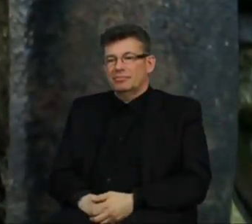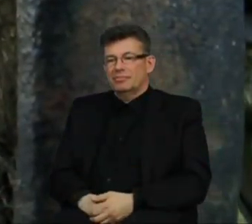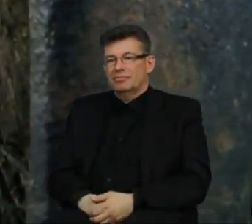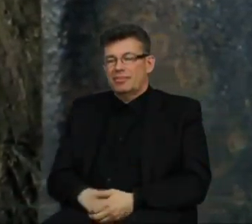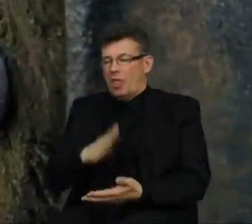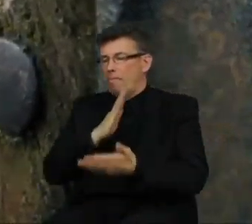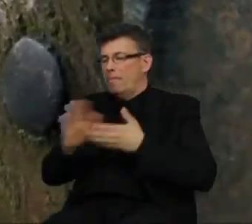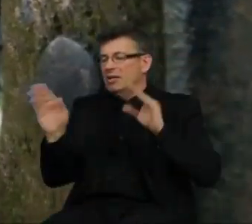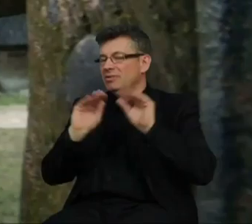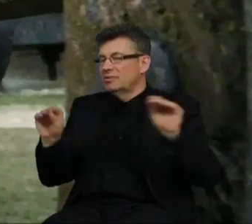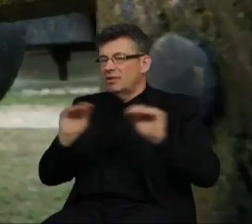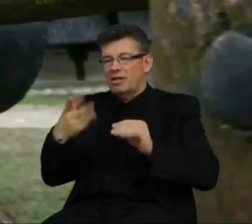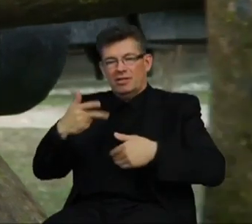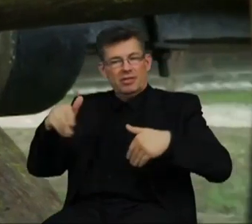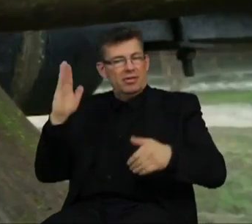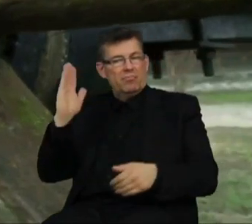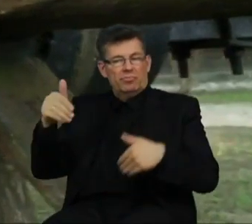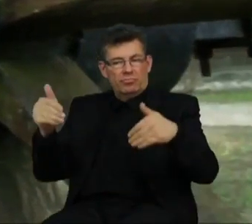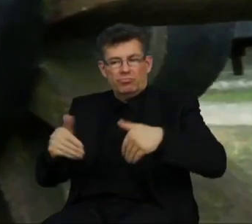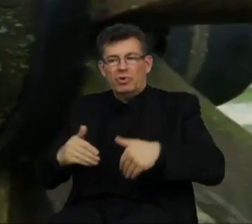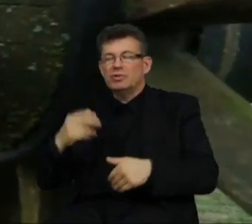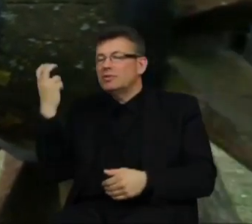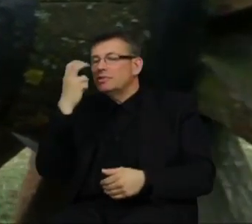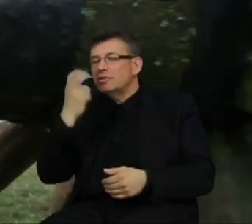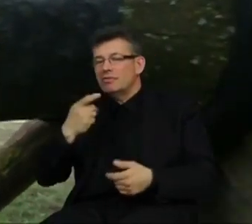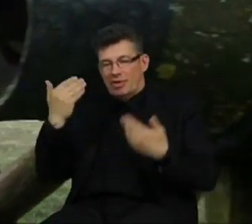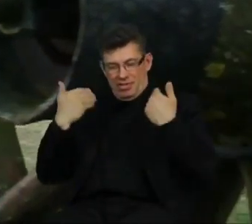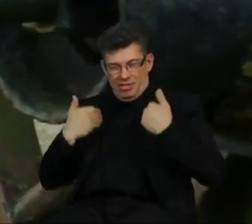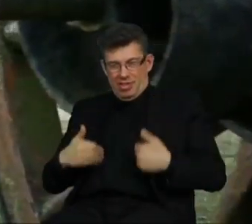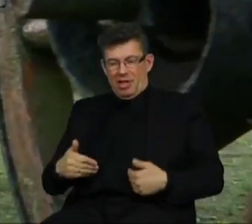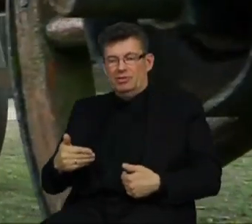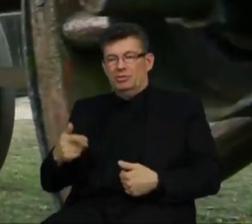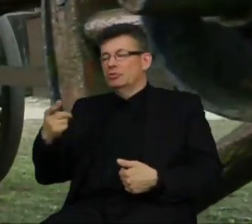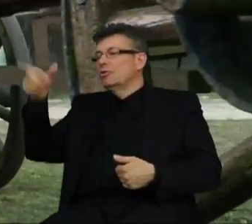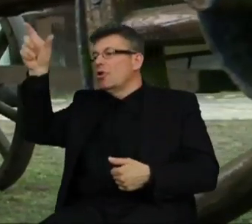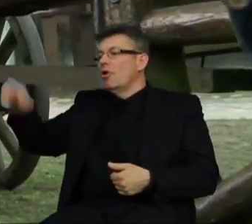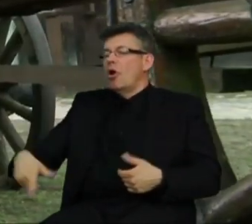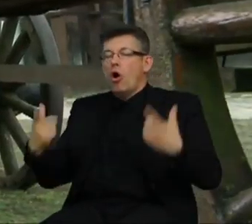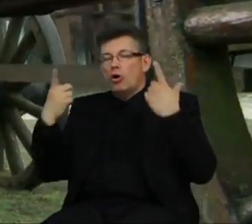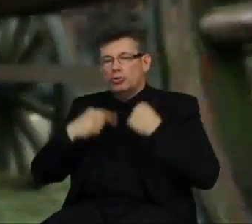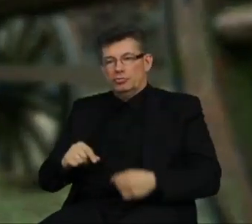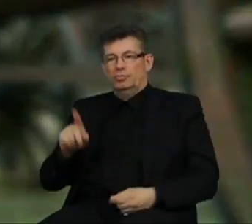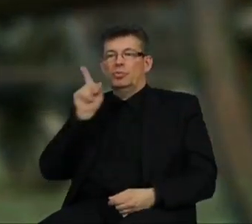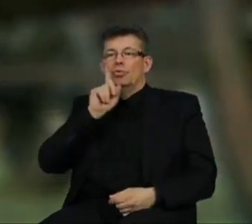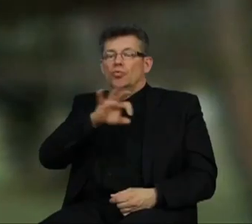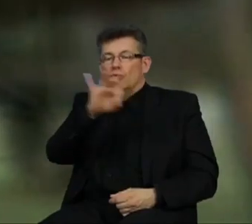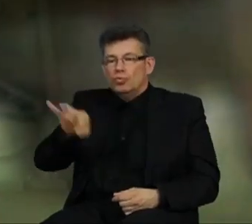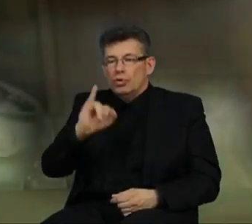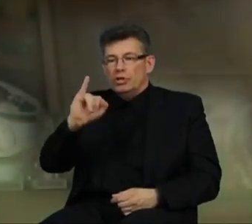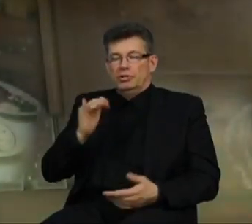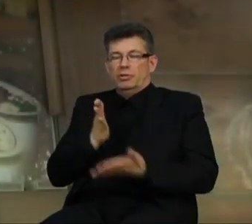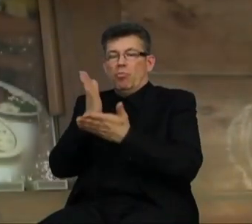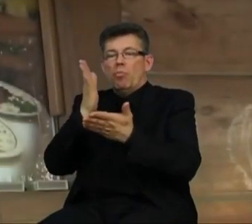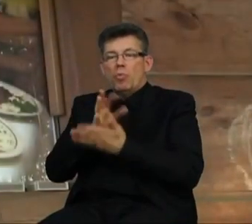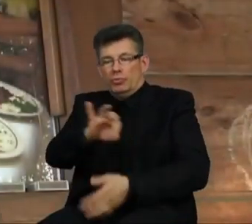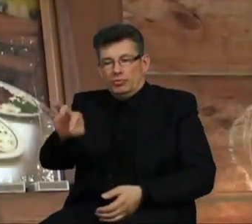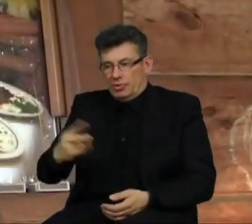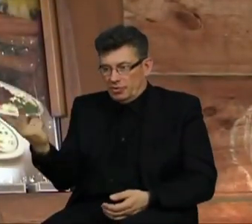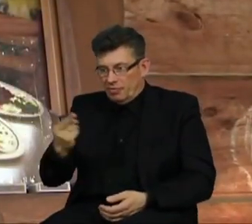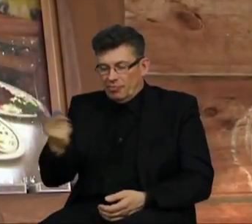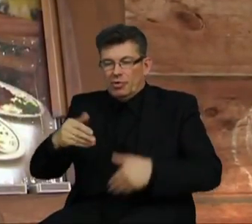Bez trenera nie byłoby możliwe zainteresowanie nawet nas osobą pani Kasi. Kucharz i pani Kasia jako pomoc kuchenna są w